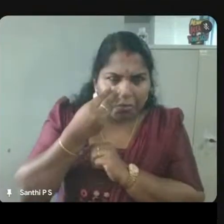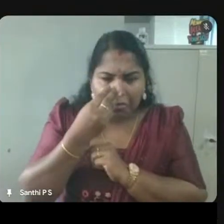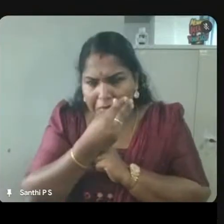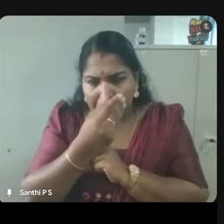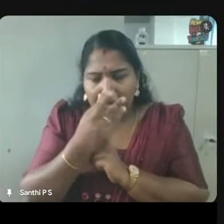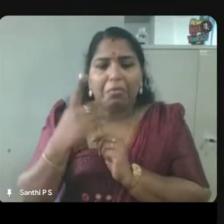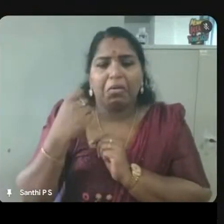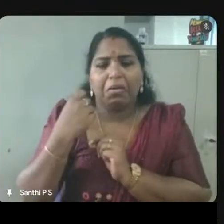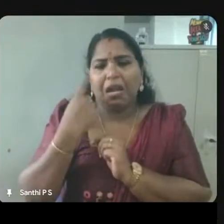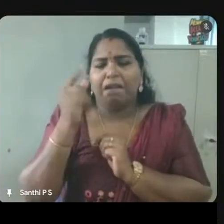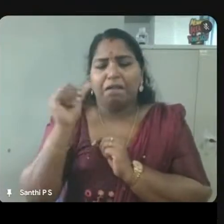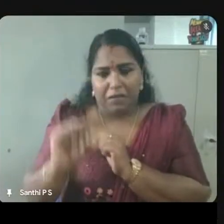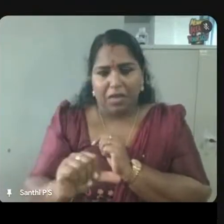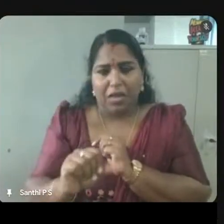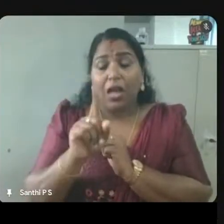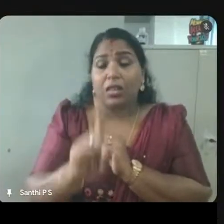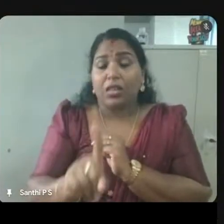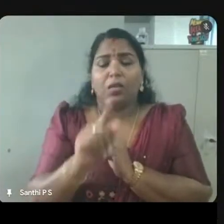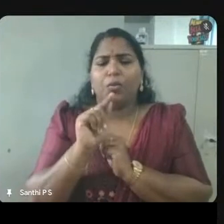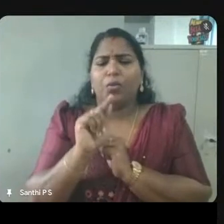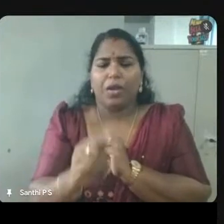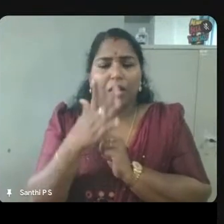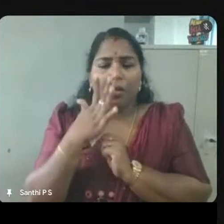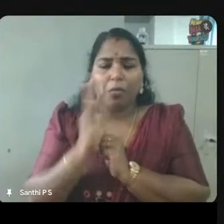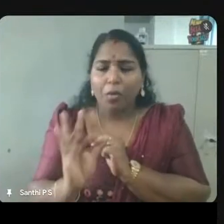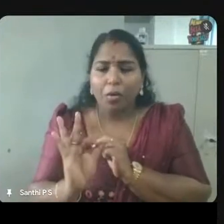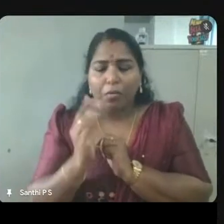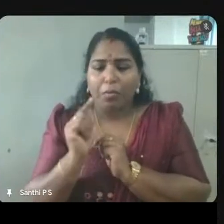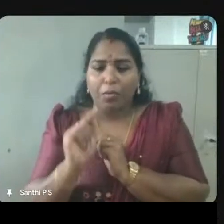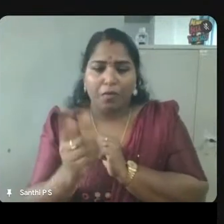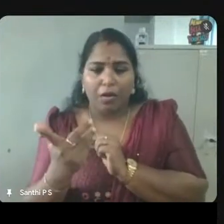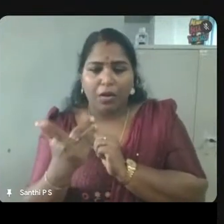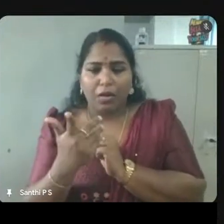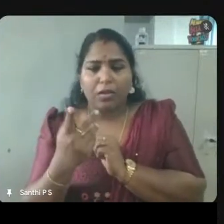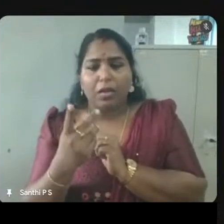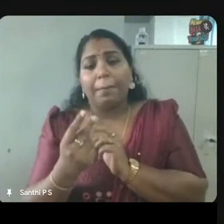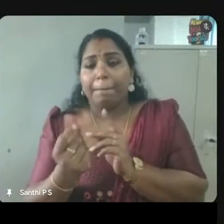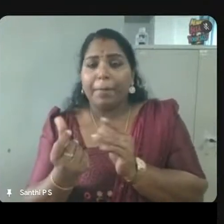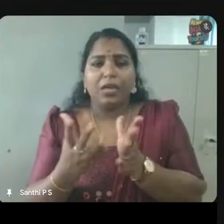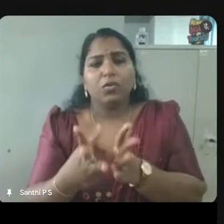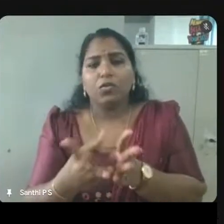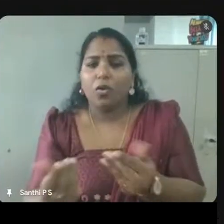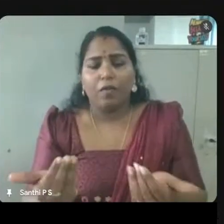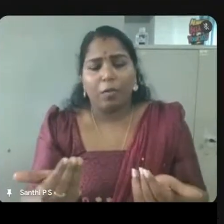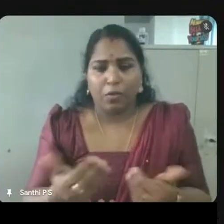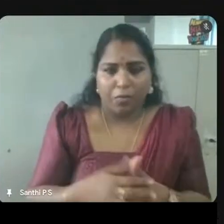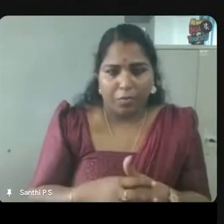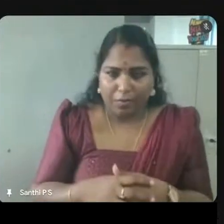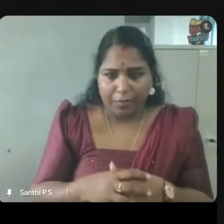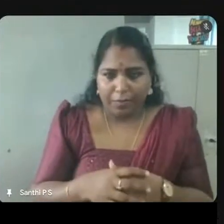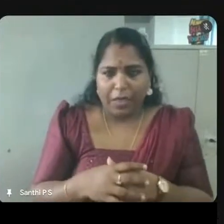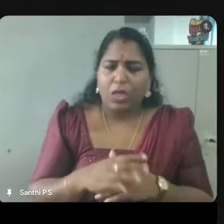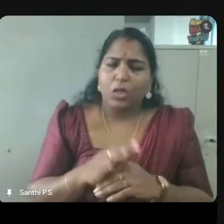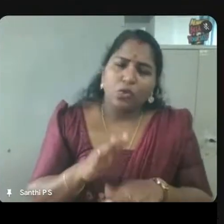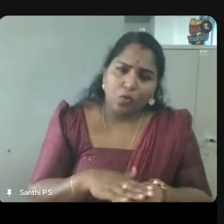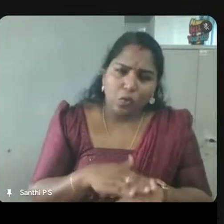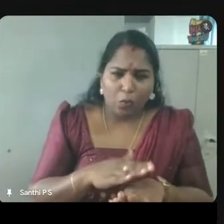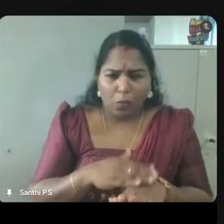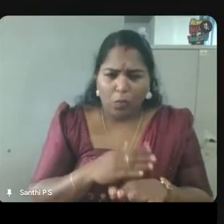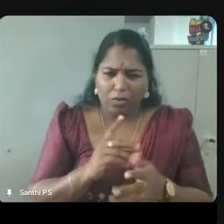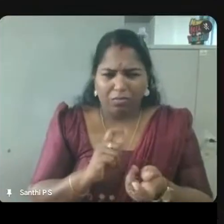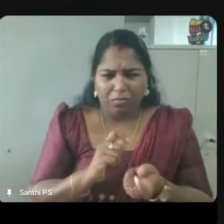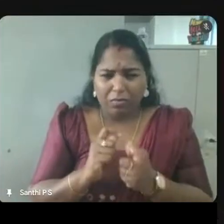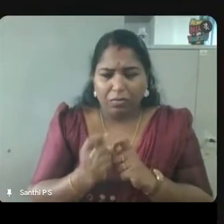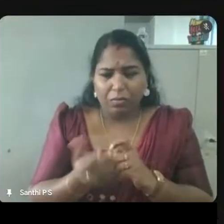ഏറ്റവും നല്ലൊരു കാര്യം എന്താന്ന് വെച്ചാൽ ഇത് സ്പോണ്ടേനിയസ്ലി റിസോൾവ് ചെയ്യുന്ന ഒരു കണ്ടീഷനാണ്. തനിയെ മാറുന്ന ഒരു 2 മാസം 3 മാസം കൊണ്ടൊക്കെ